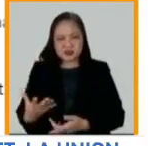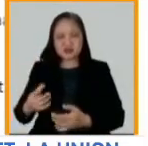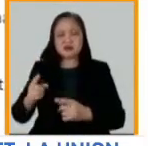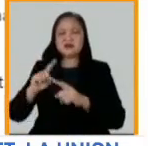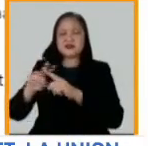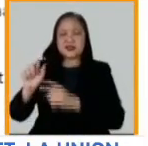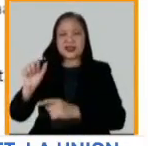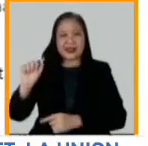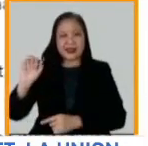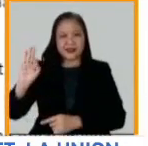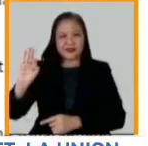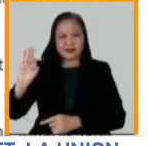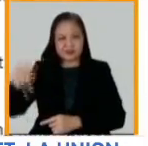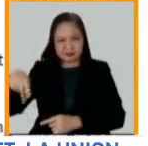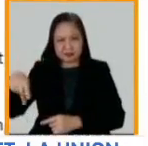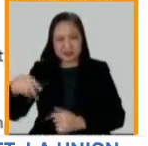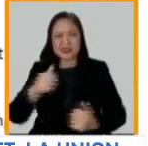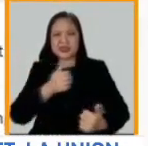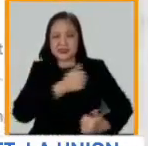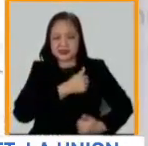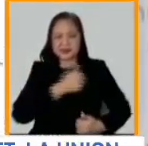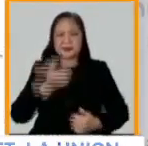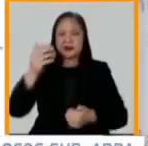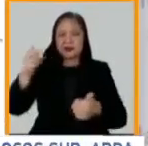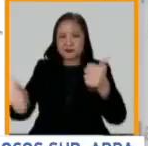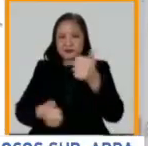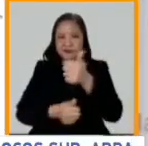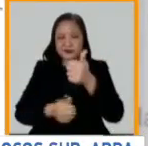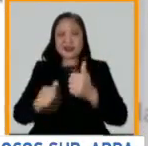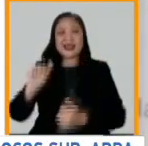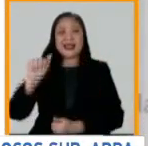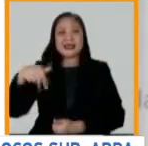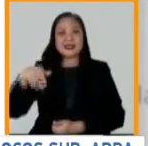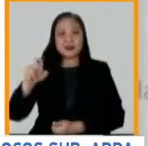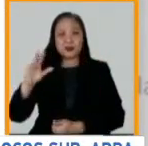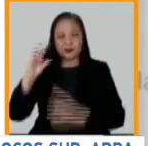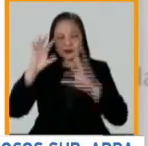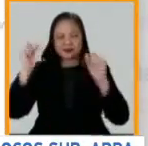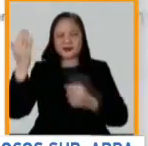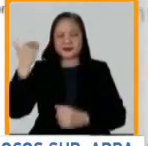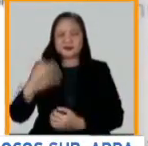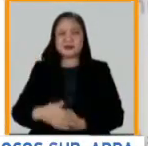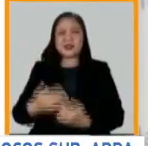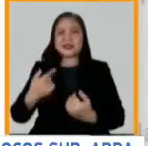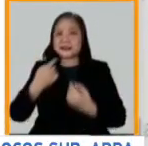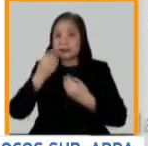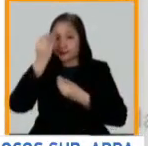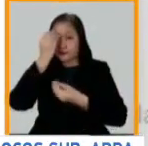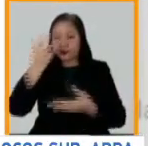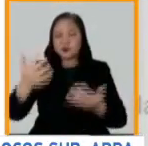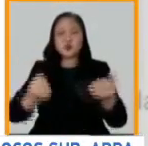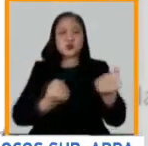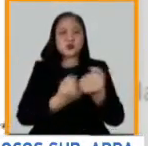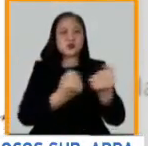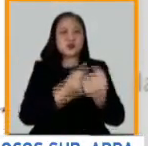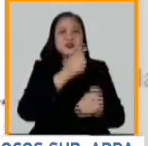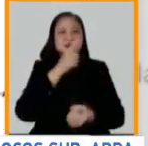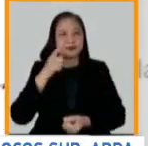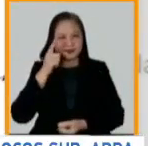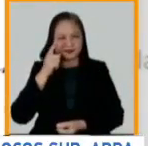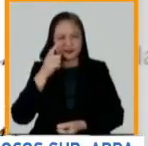sa ilalim ni dating Pangulong Benigno Aquino ang nagpahayag na ng suporta kay Robredo para sa pagkapangulo sa